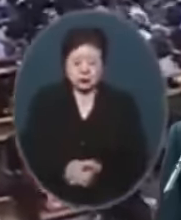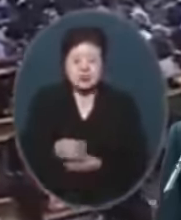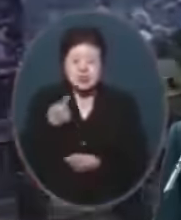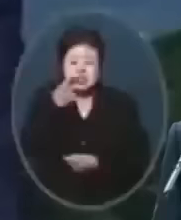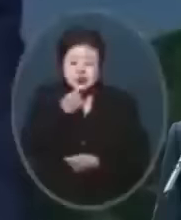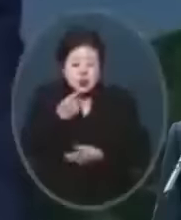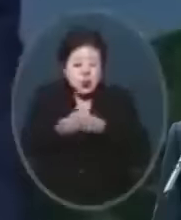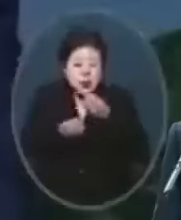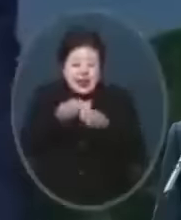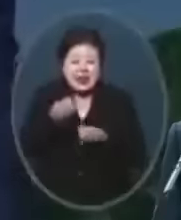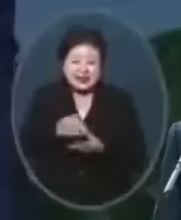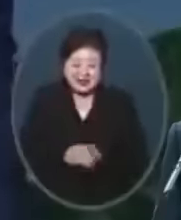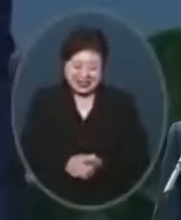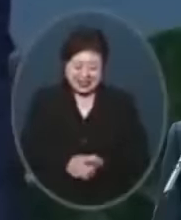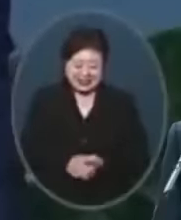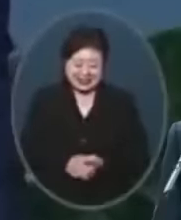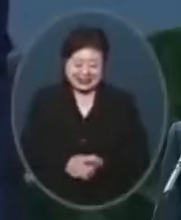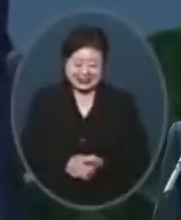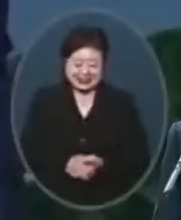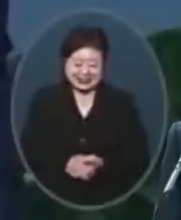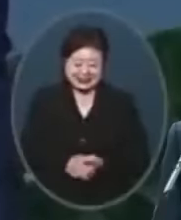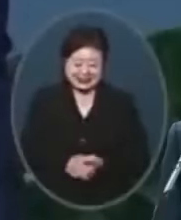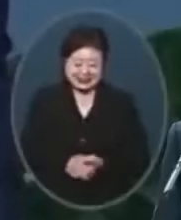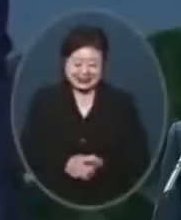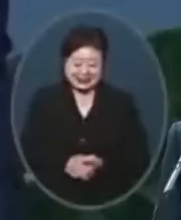입술로 고백해야 되는 것입니다.